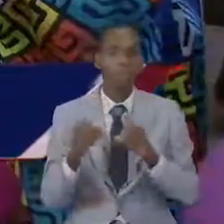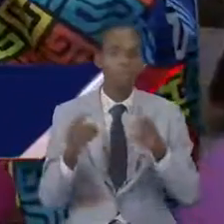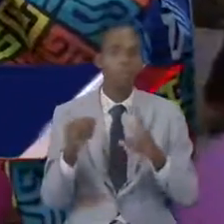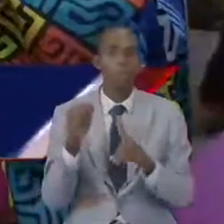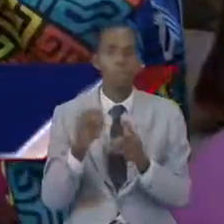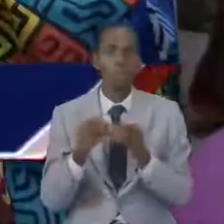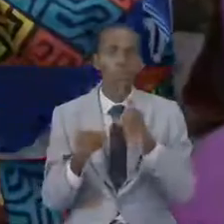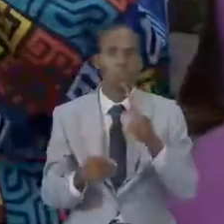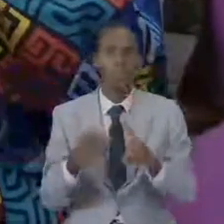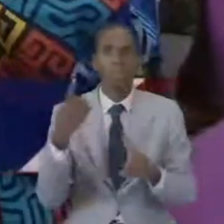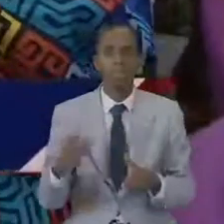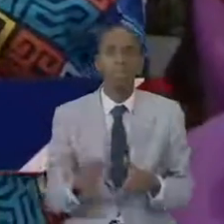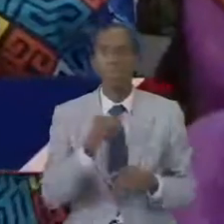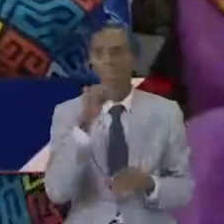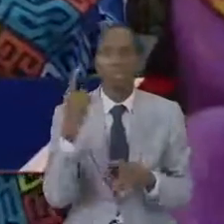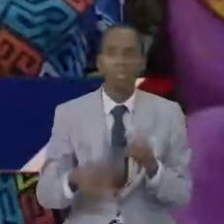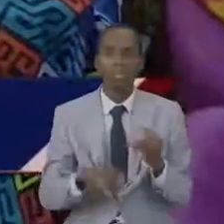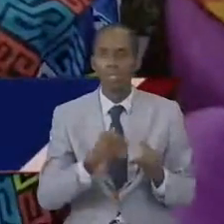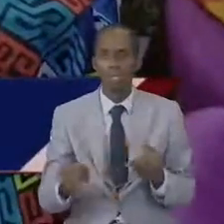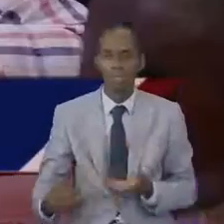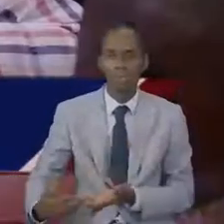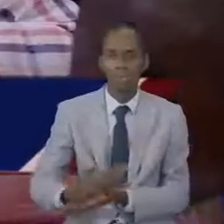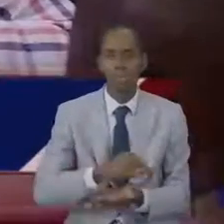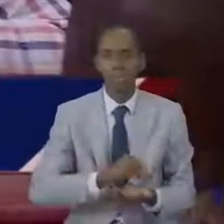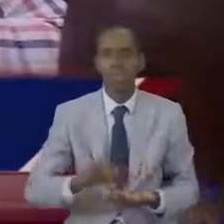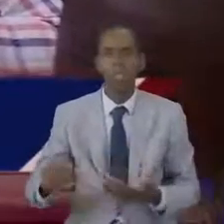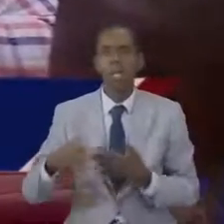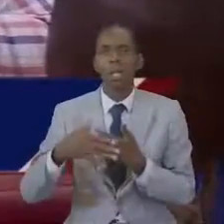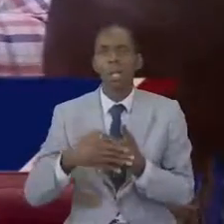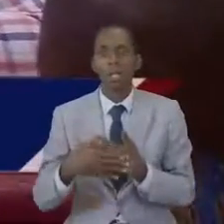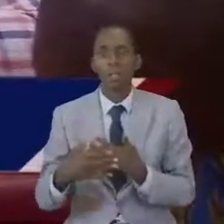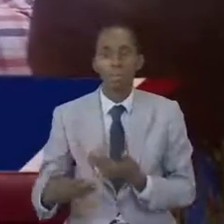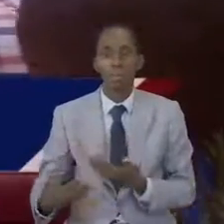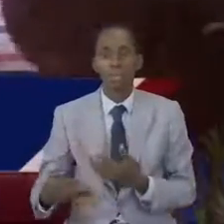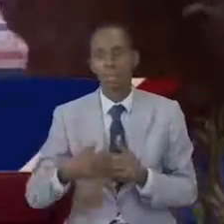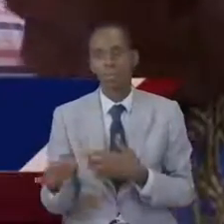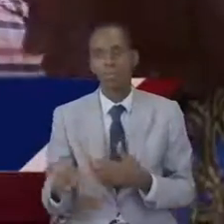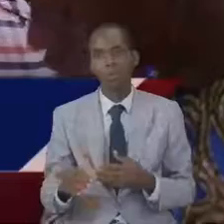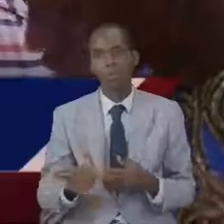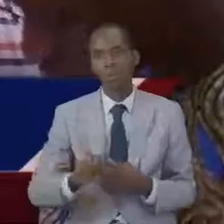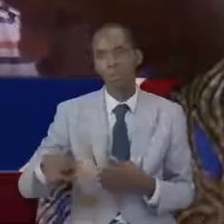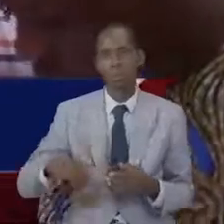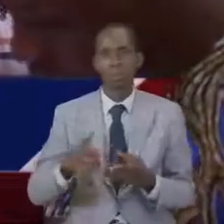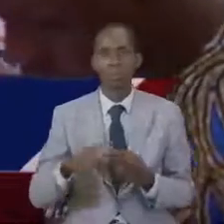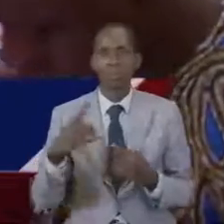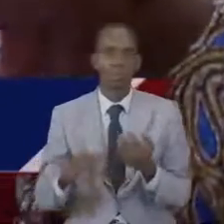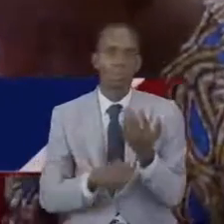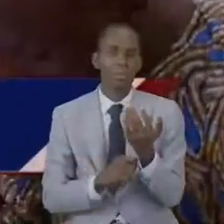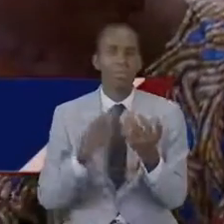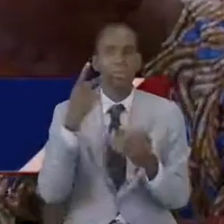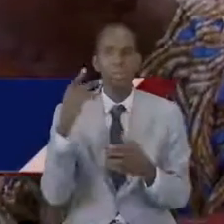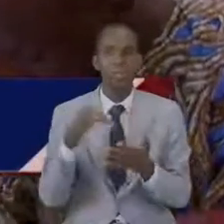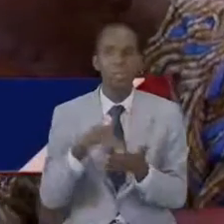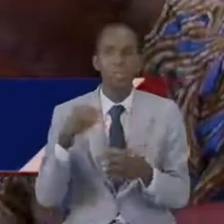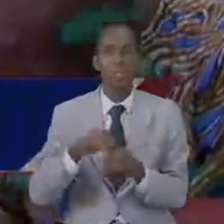convenable voyons le premier point c'est quoi c'est la moisson sans fin après la semence selon la chair